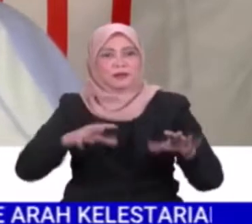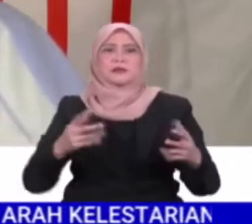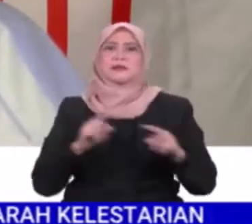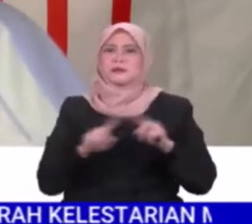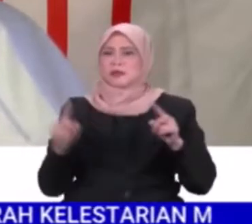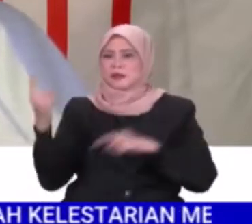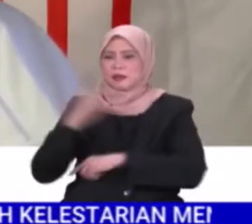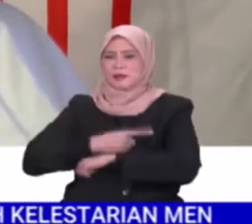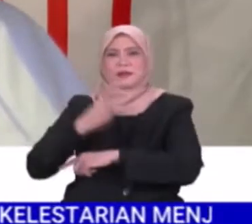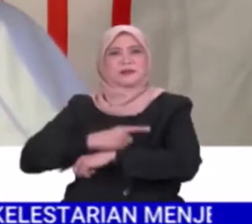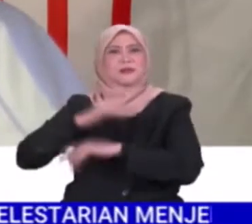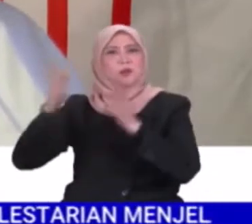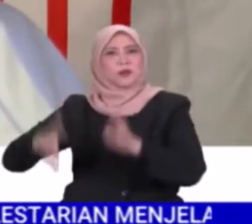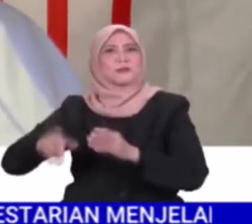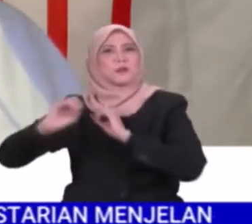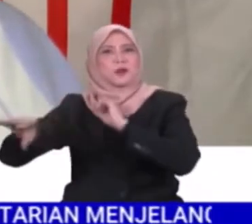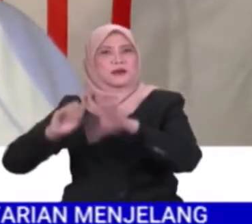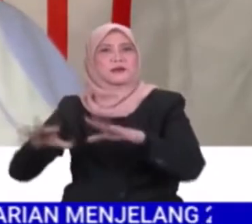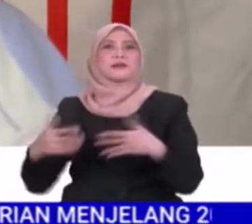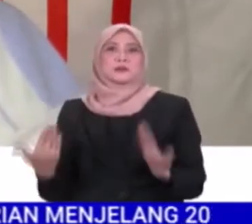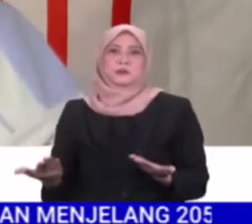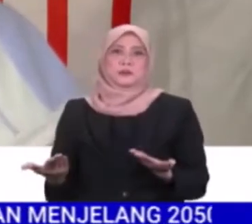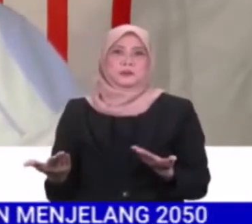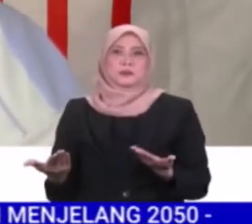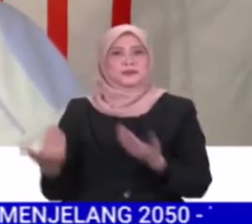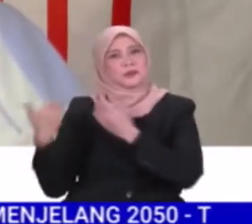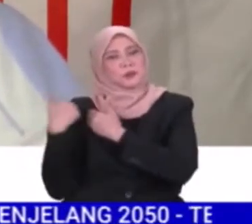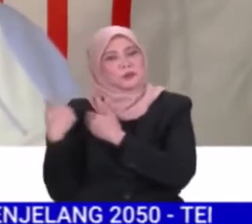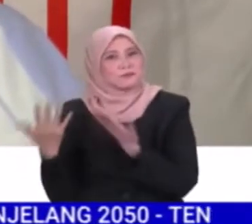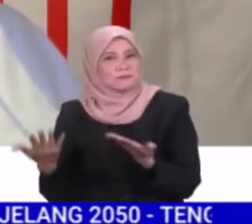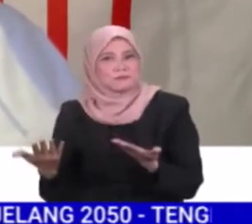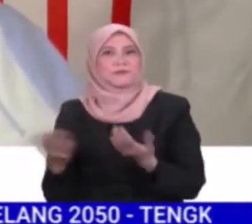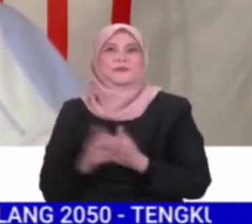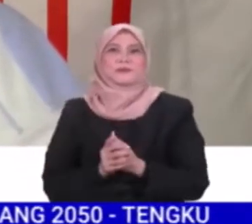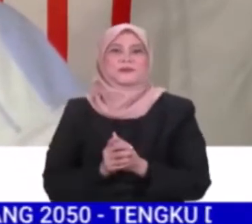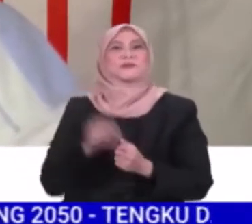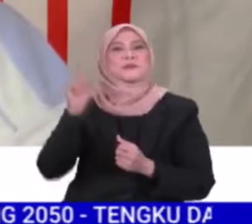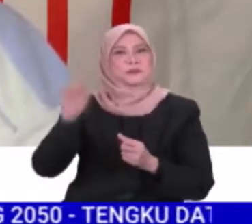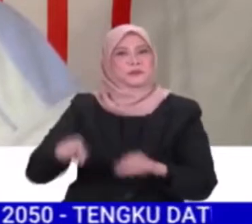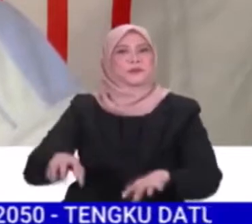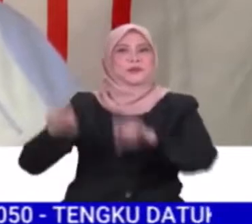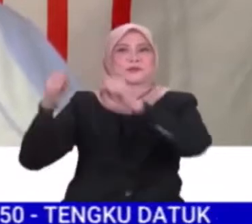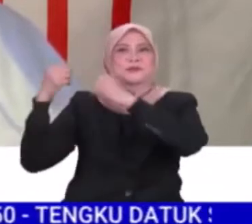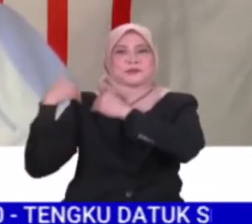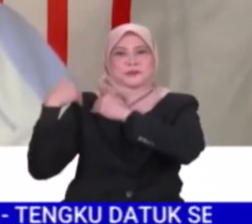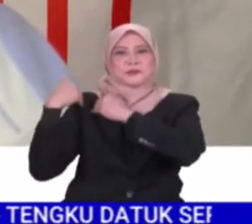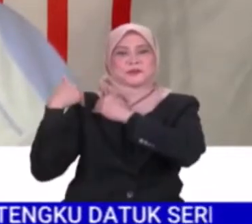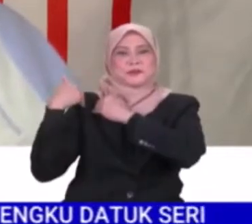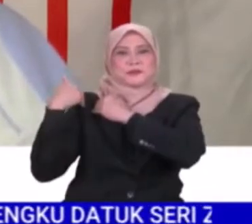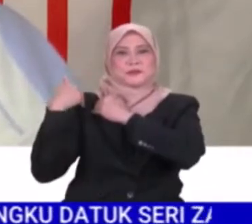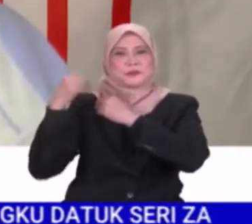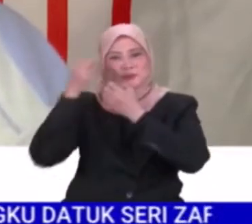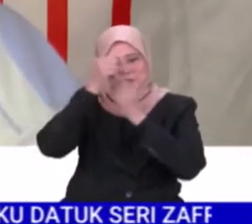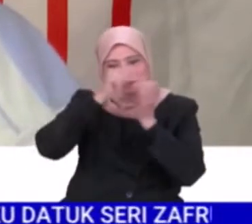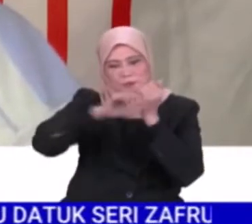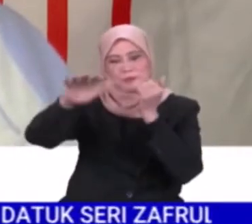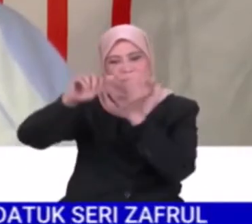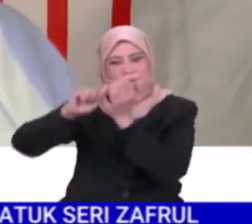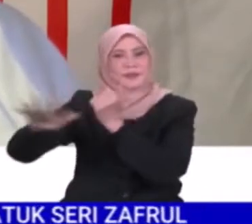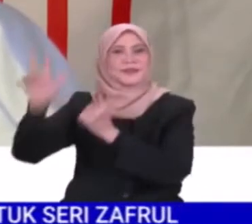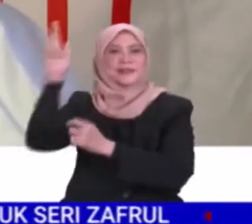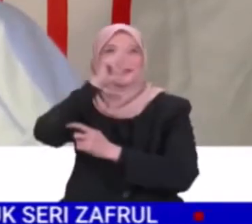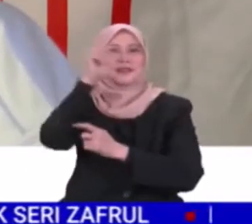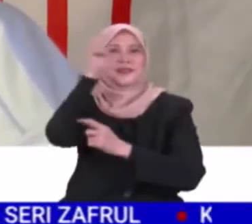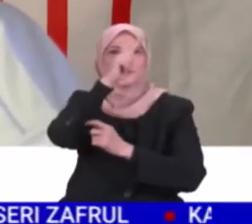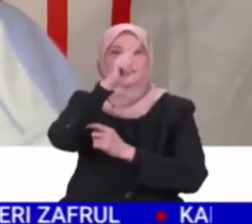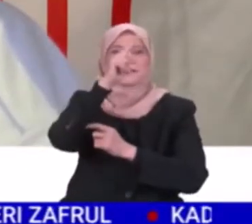sampah tu macam mana? Kan? Ada prinsip yang apa, ada gagasan yang dikeluar, yang di apa nama war-warkan oleh kerajaan untuk kita